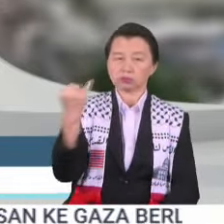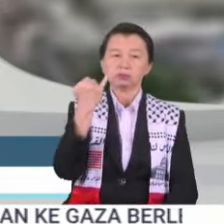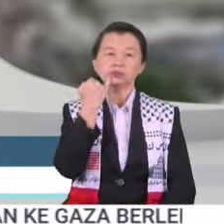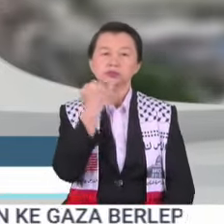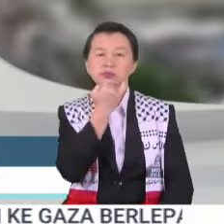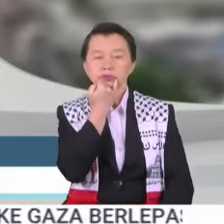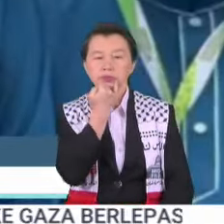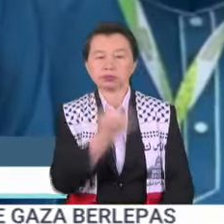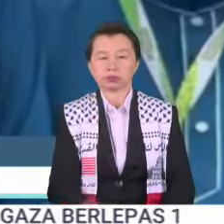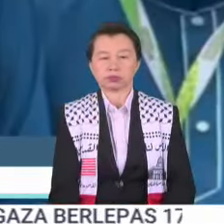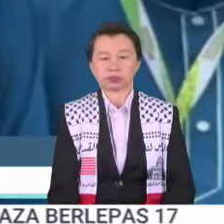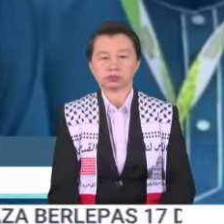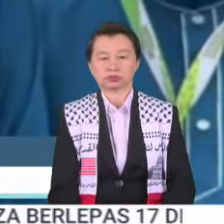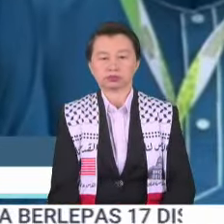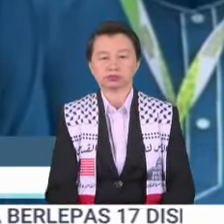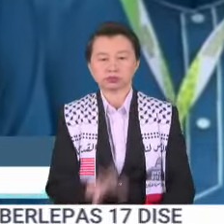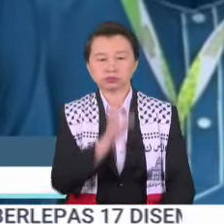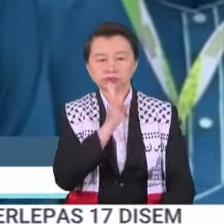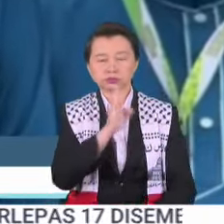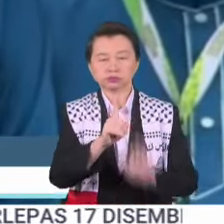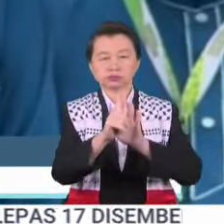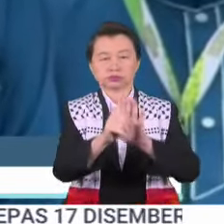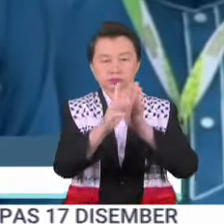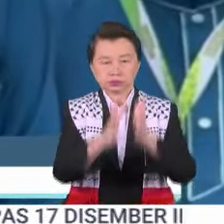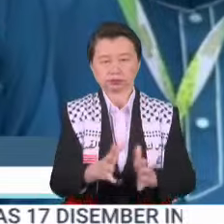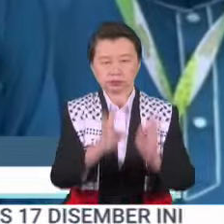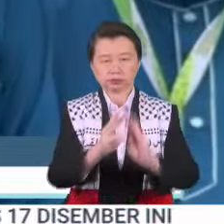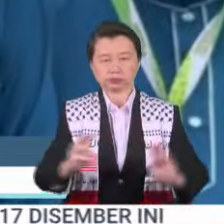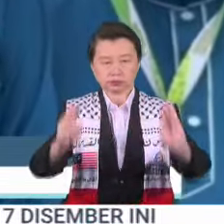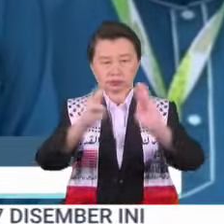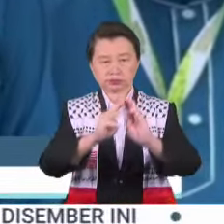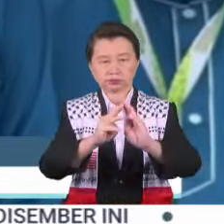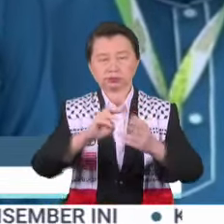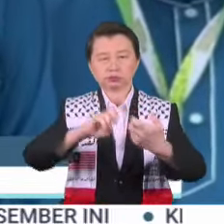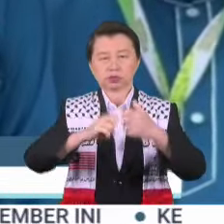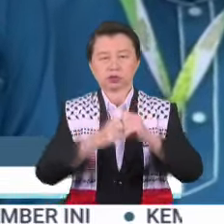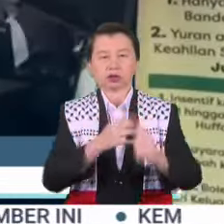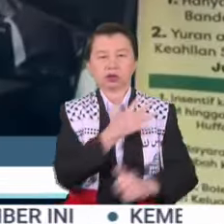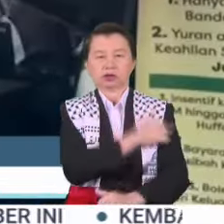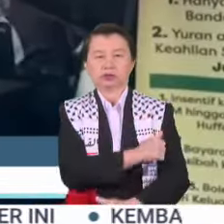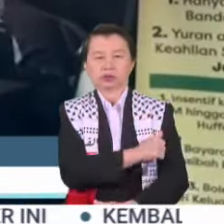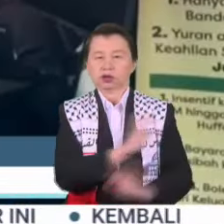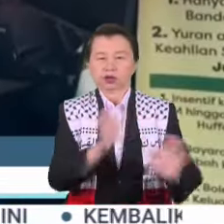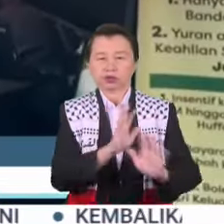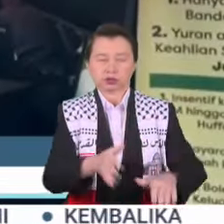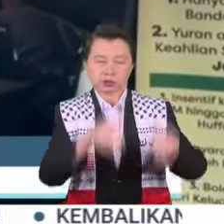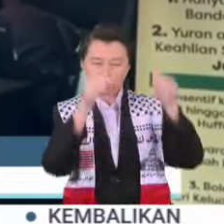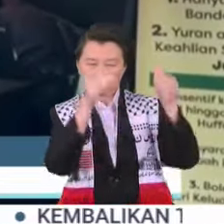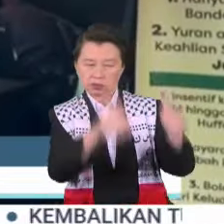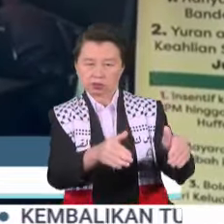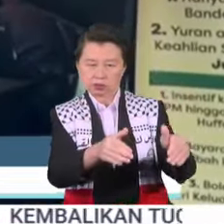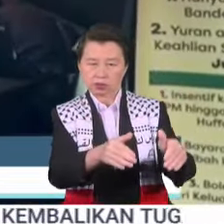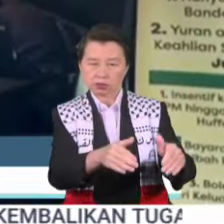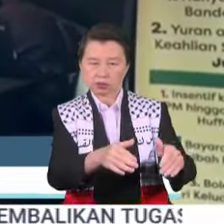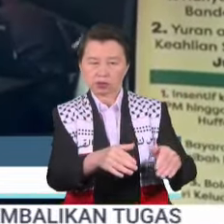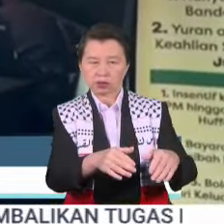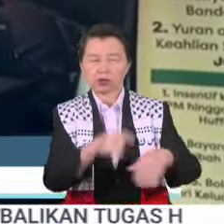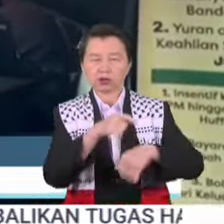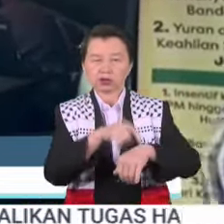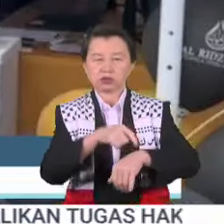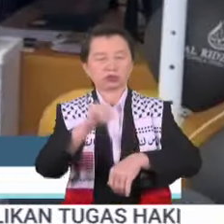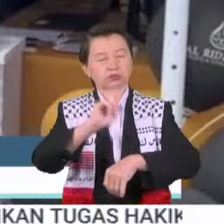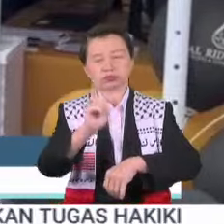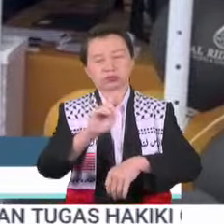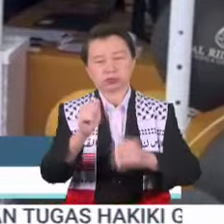Israel. Menurut Imam Masjid berkenaan, isu Palestin tidak seharusnya diberi perhatian secara bermusim.